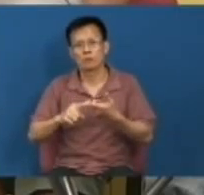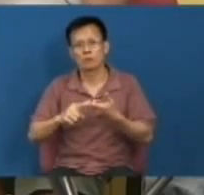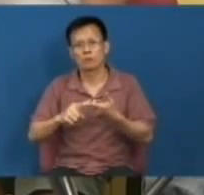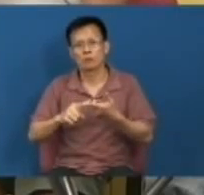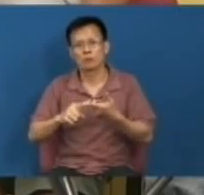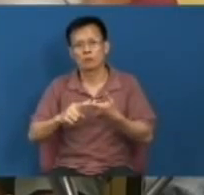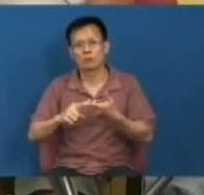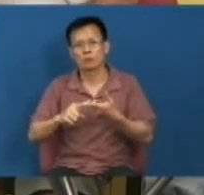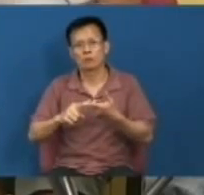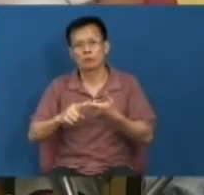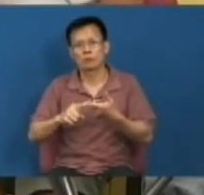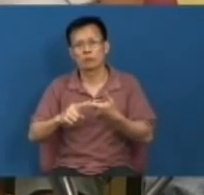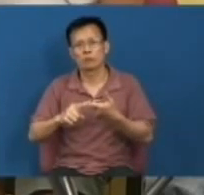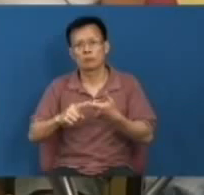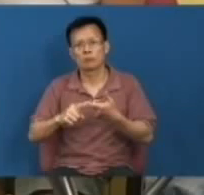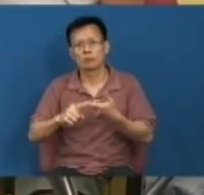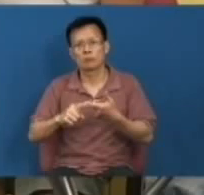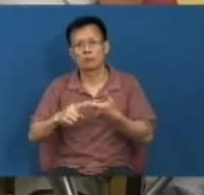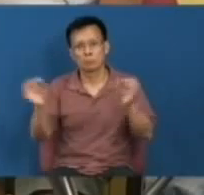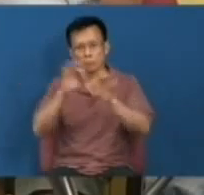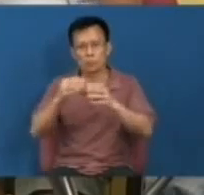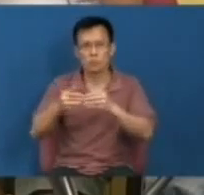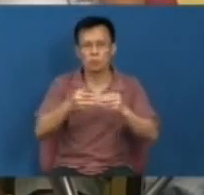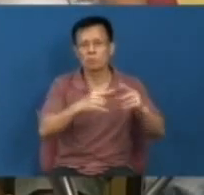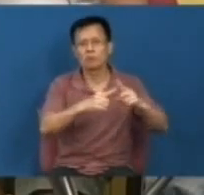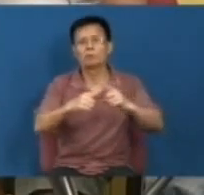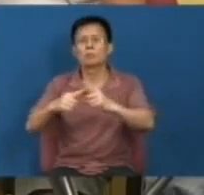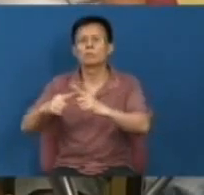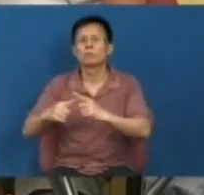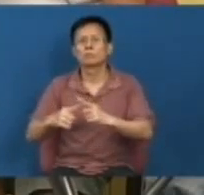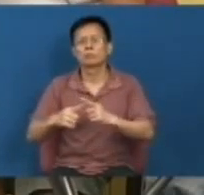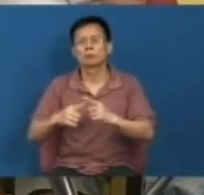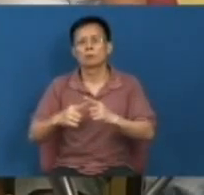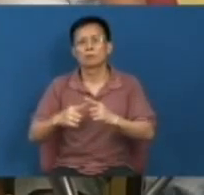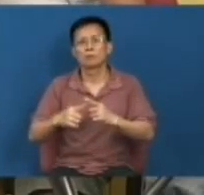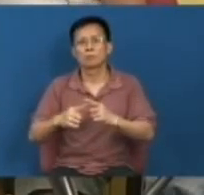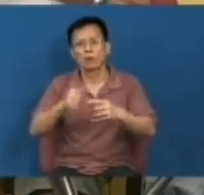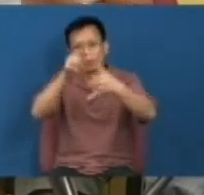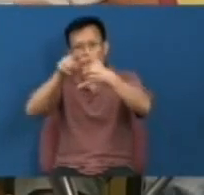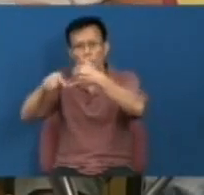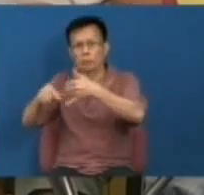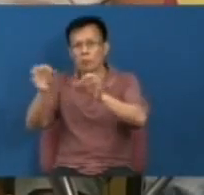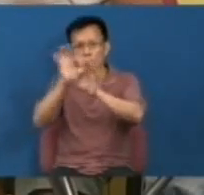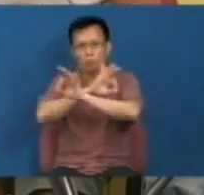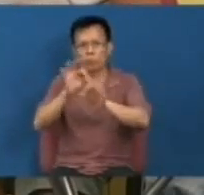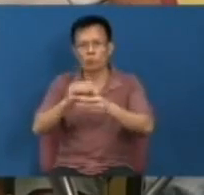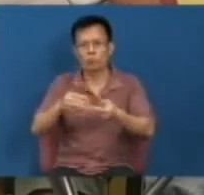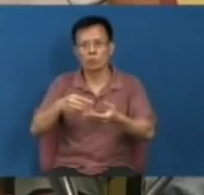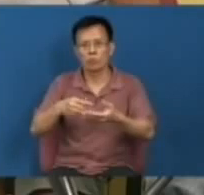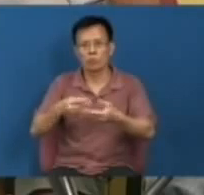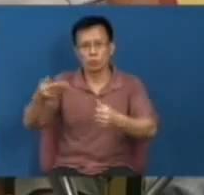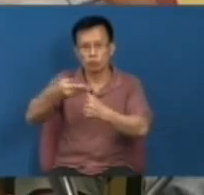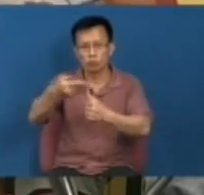即係佢誤導咗市民，個市民都以為佢哋真係賠償七年嘅樓俾我